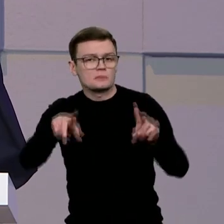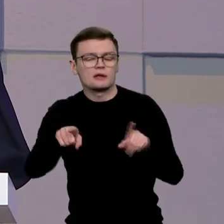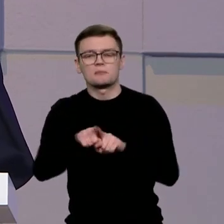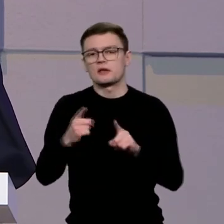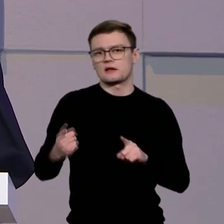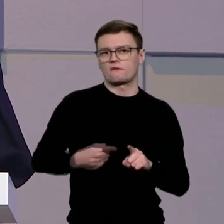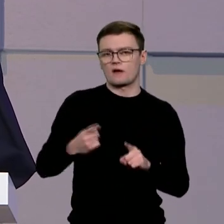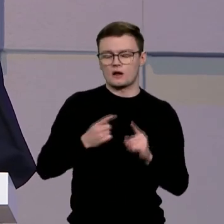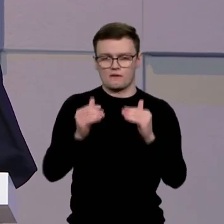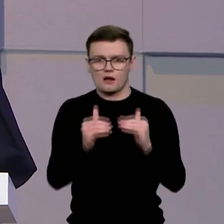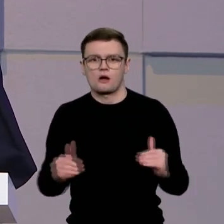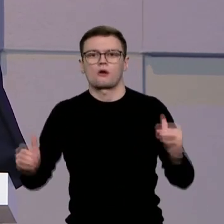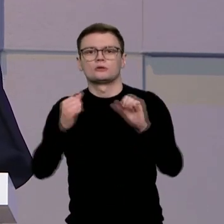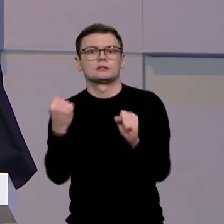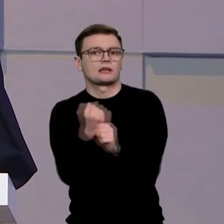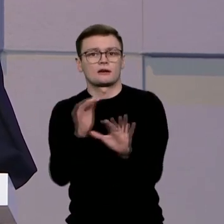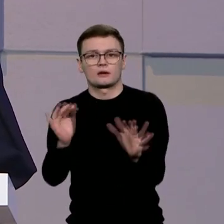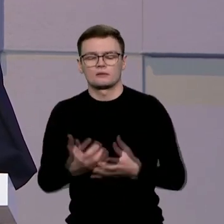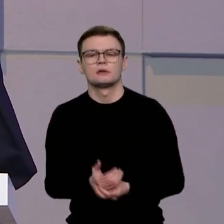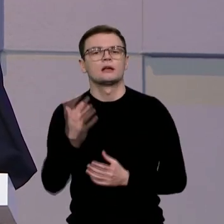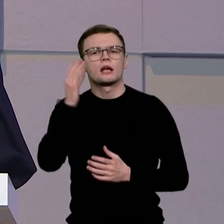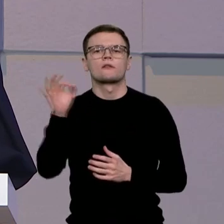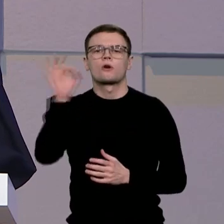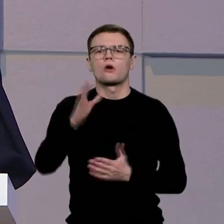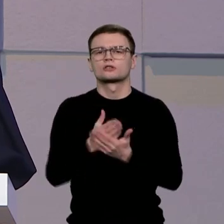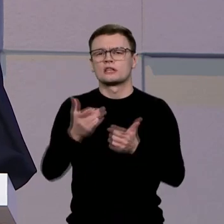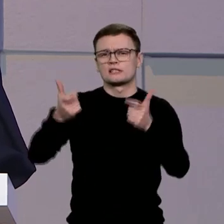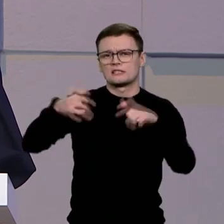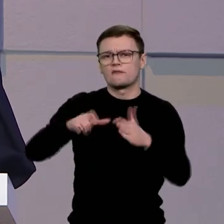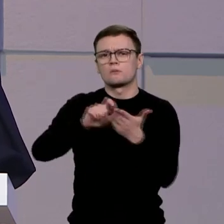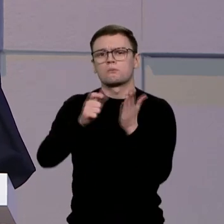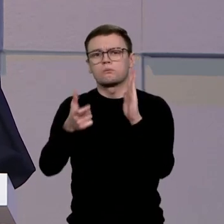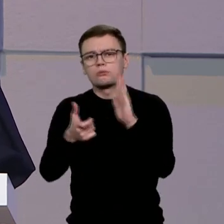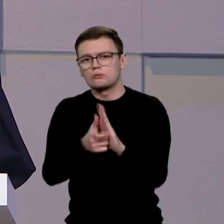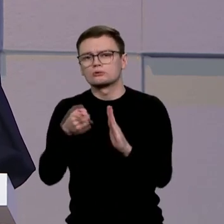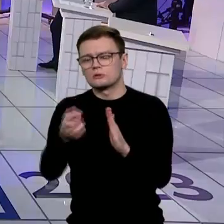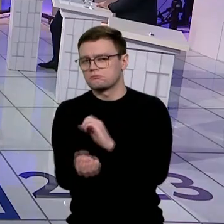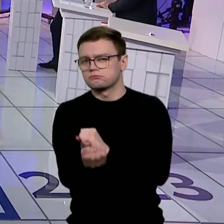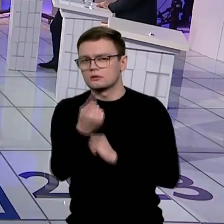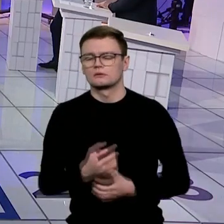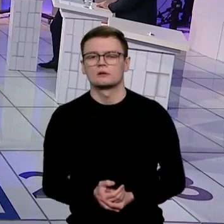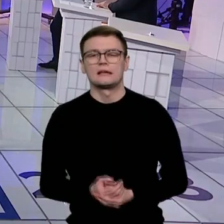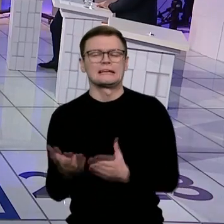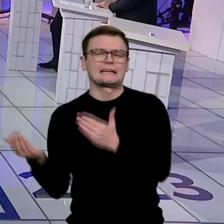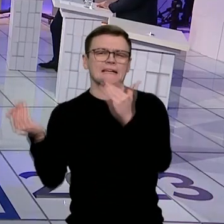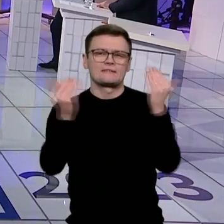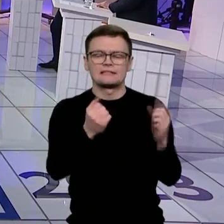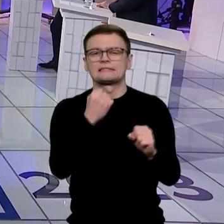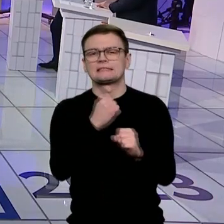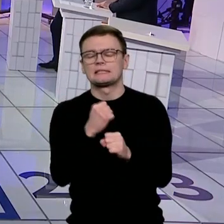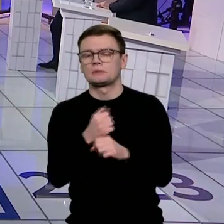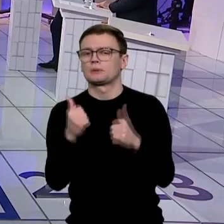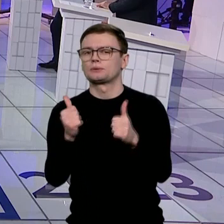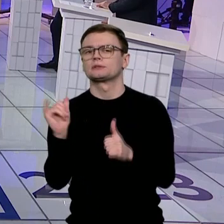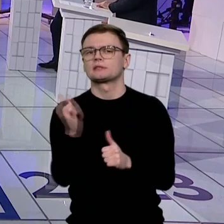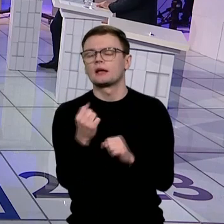galvoti turbūt mums apie municipalinio būsto atsiradimą, nes turbūt prikviesti čia dirbti geromis sąlygomis reikia žmonių, kuriems galbūt